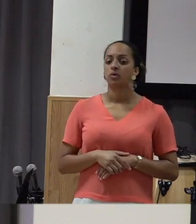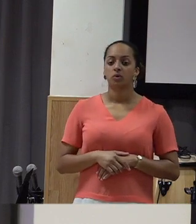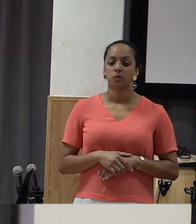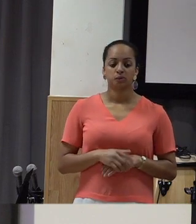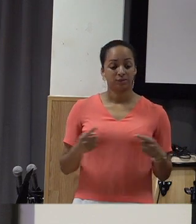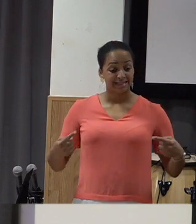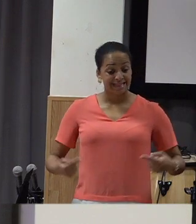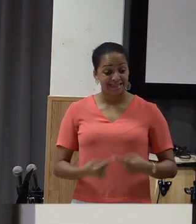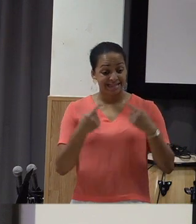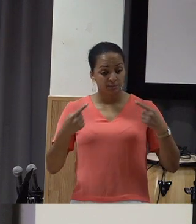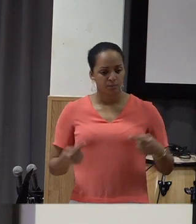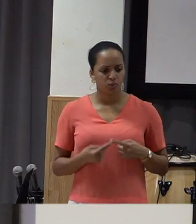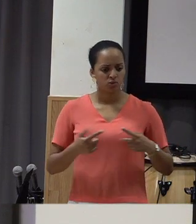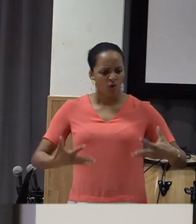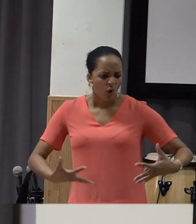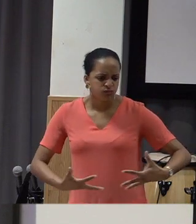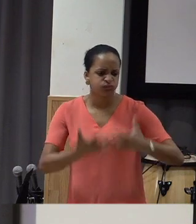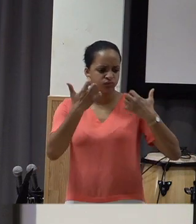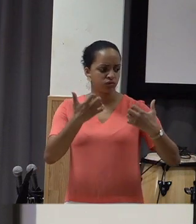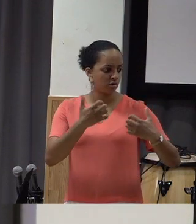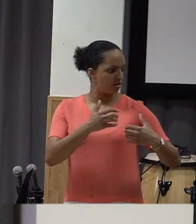les disputes et les querelles.